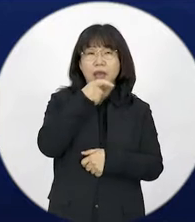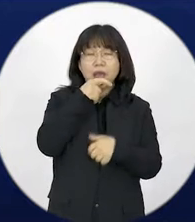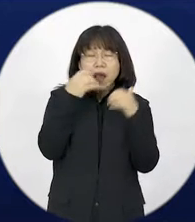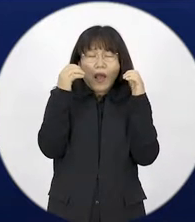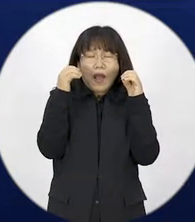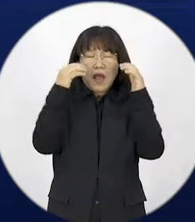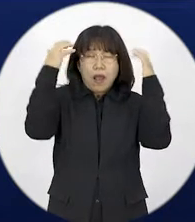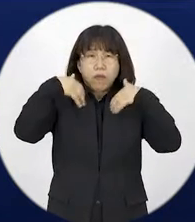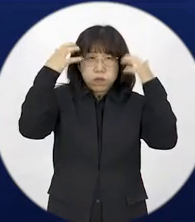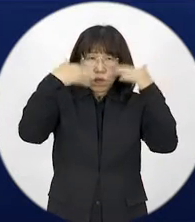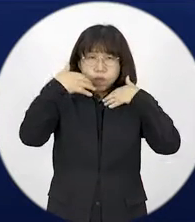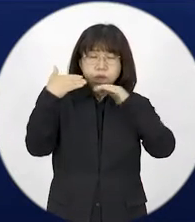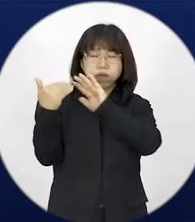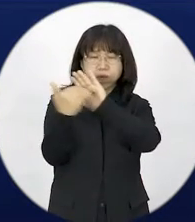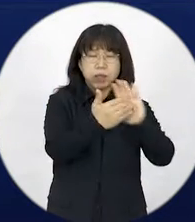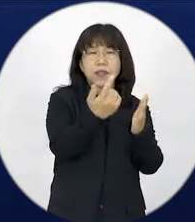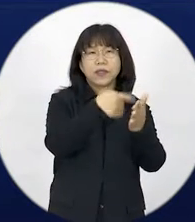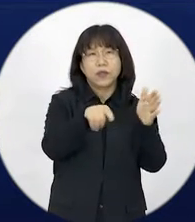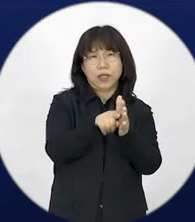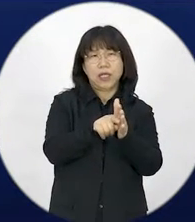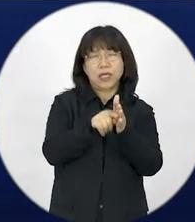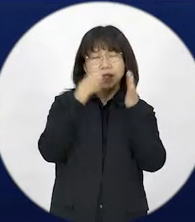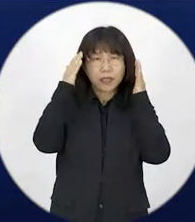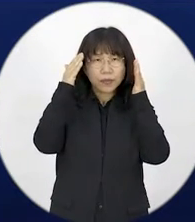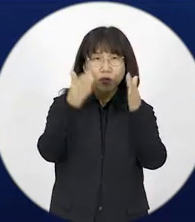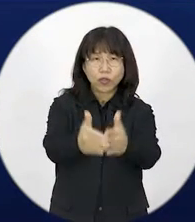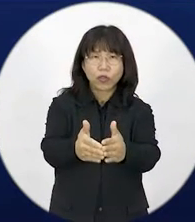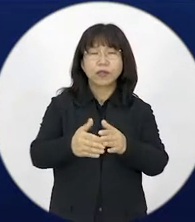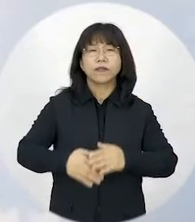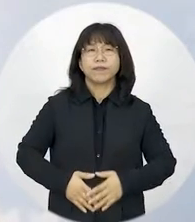피해를 막기 위해 총력을 다한다는 방침입니다